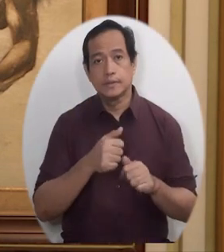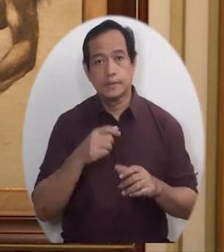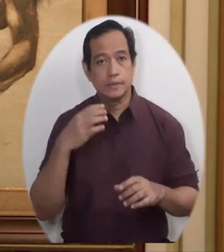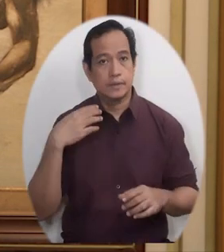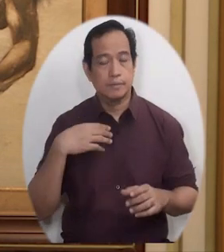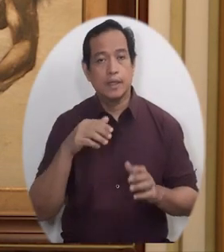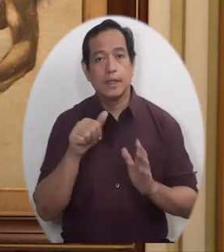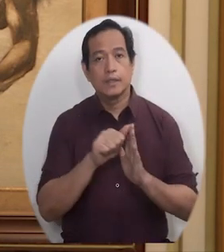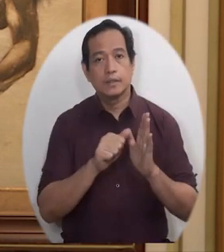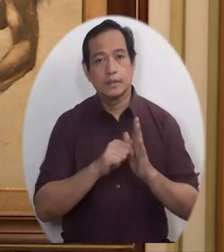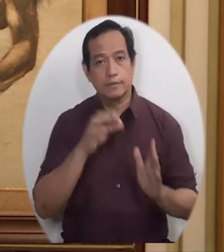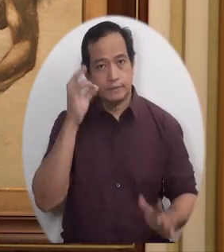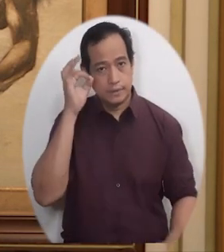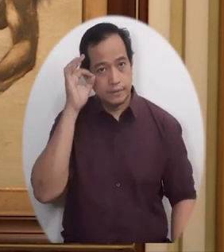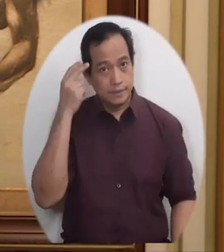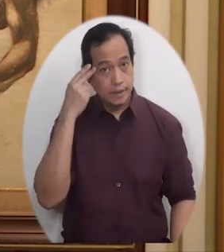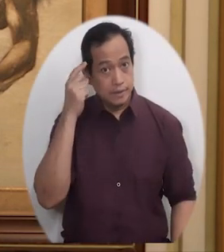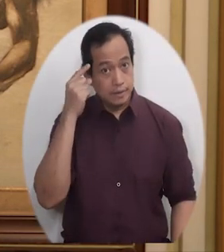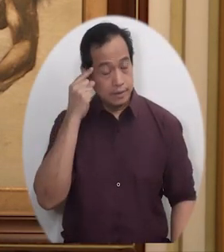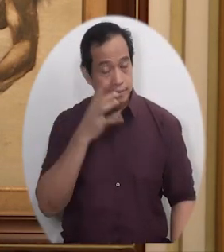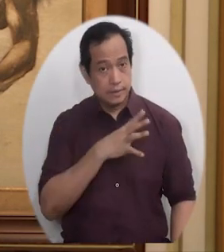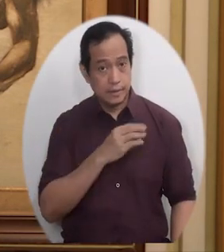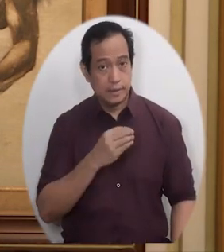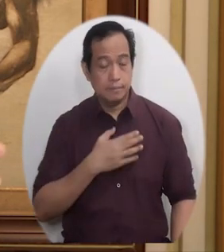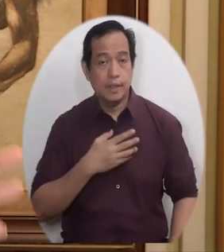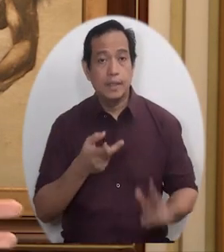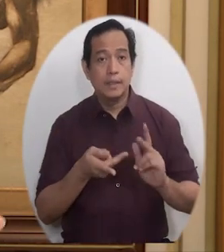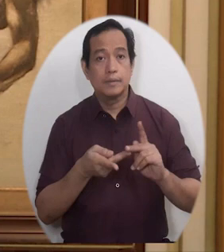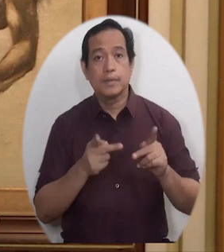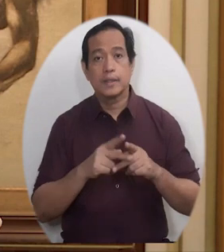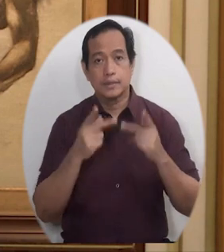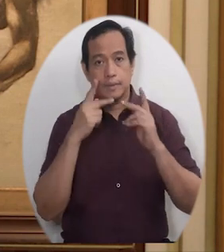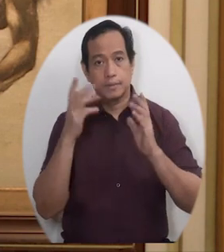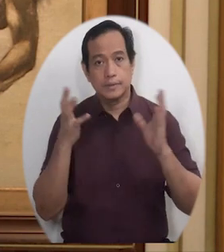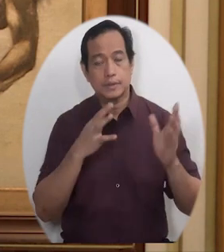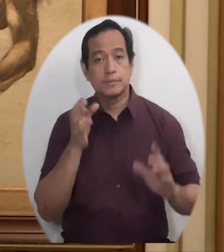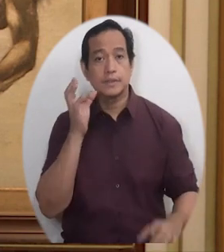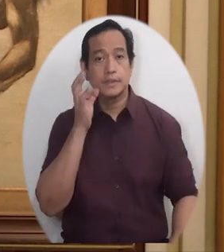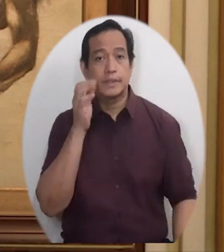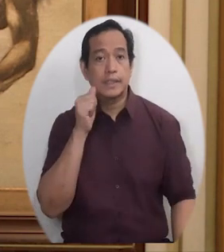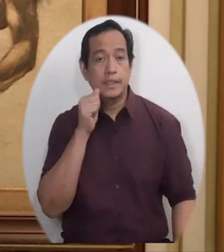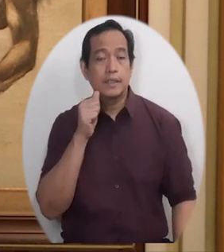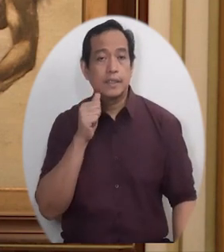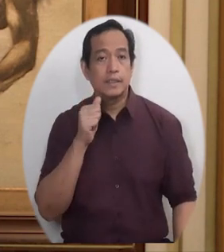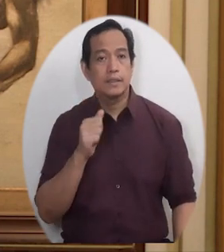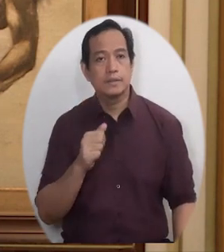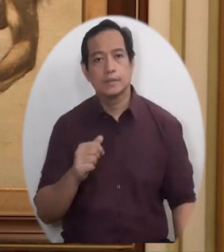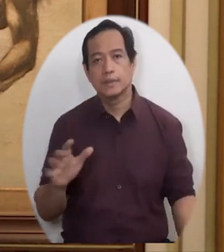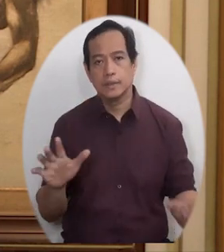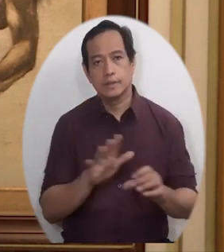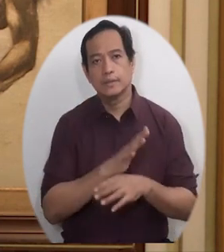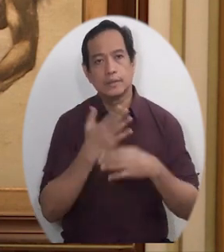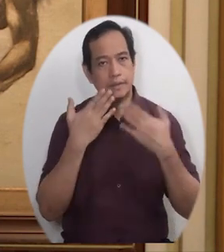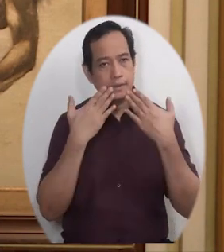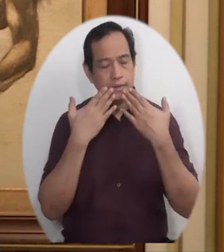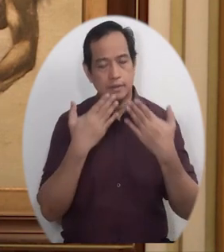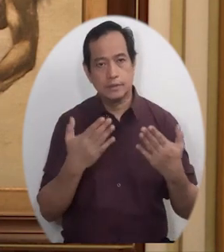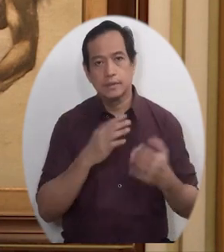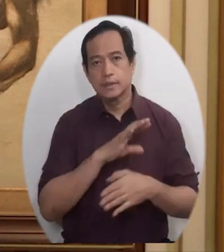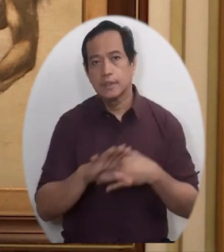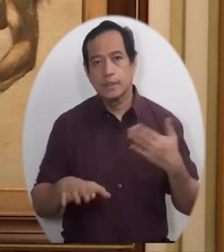Foundation Chairman, si Attorney Felipe Henry Gozon, ang aking katuwang sa public service, si Connie Angeles, taus-puso